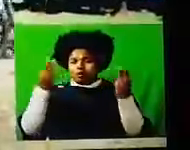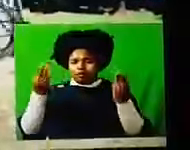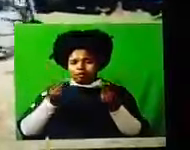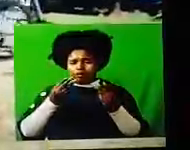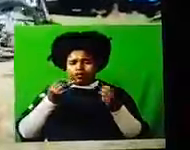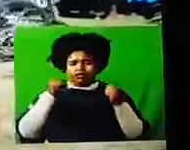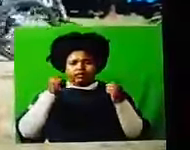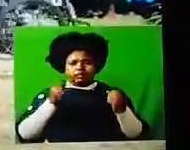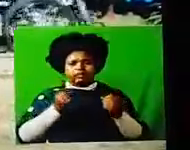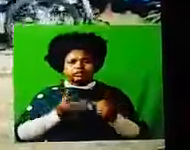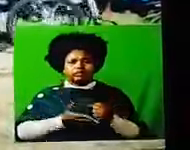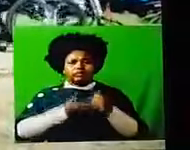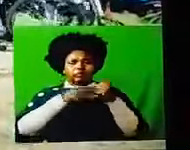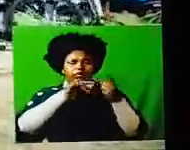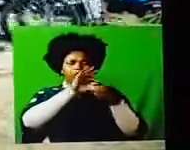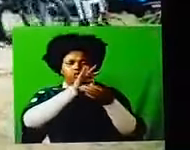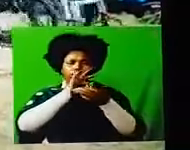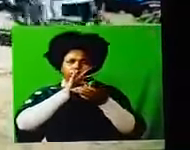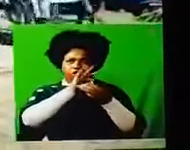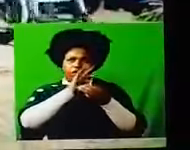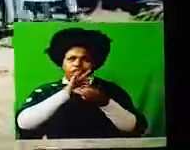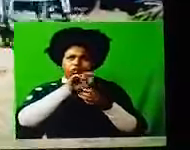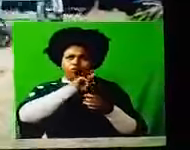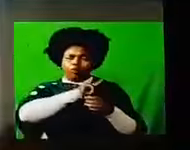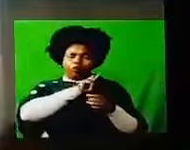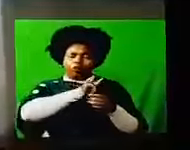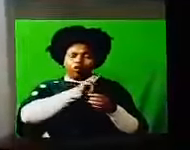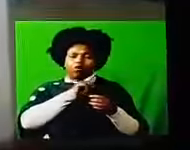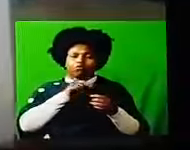ekuyisekeleni lenhlangano kude ifeze umgomo wayo